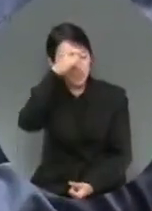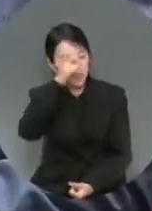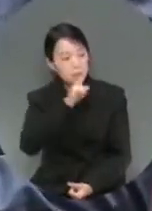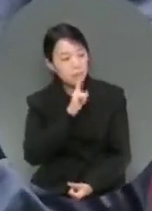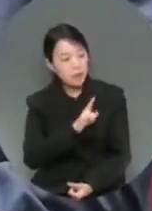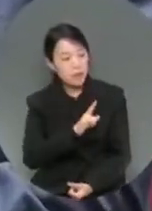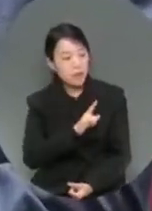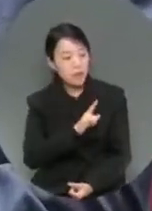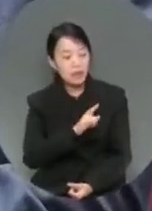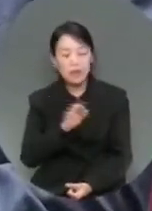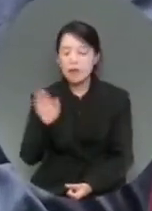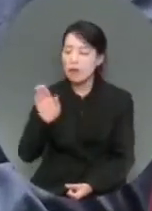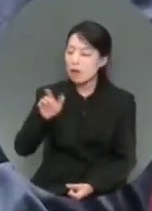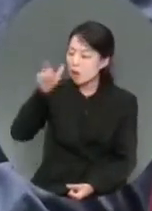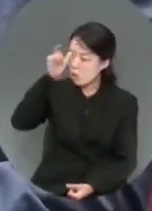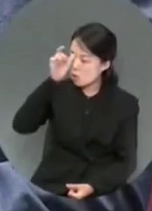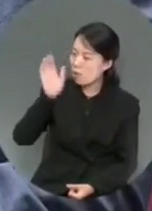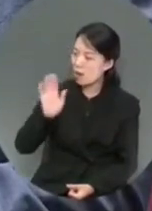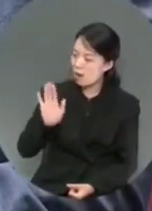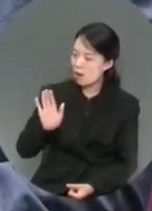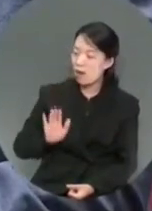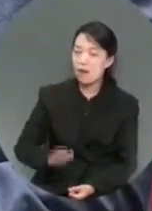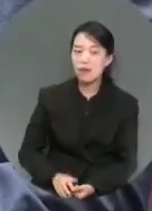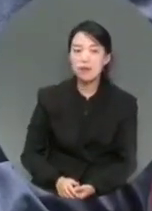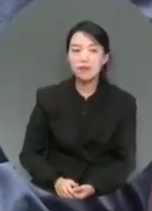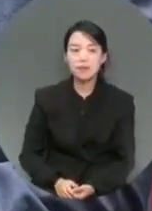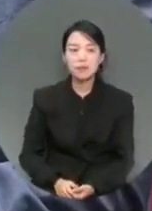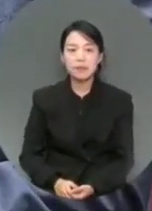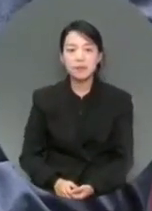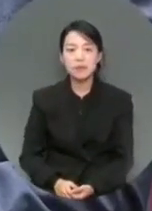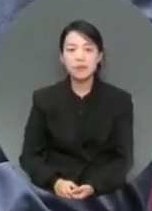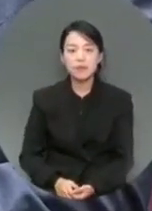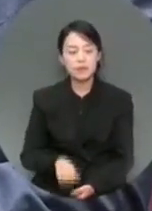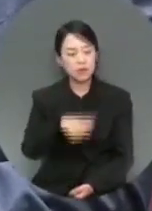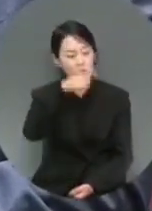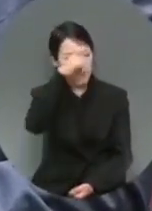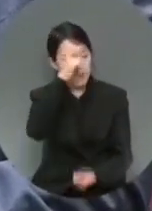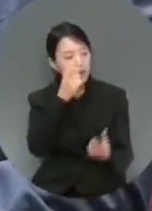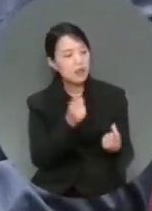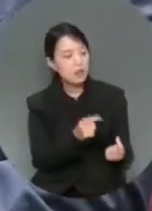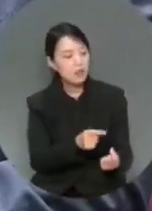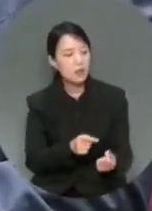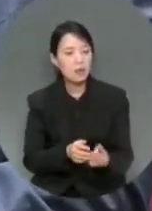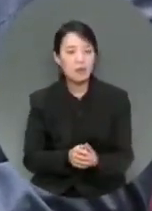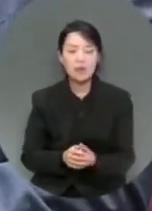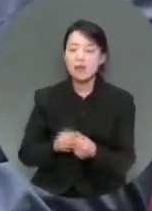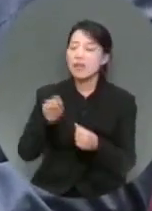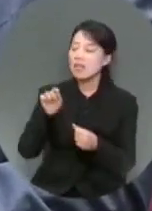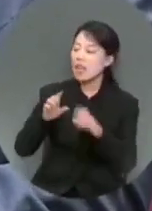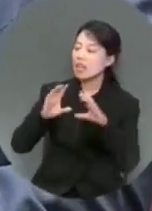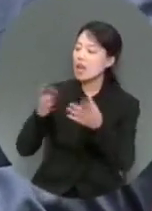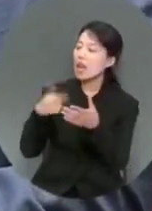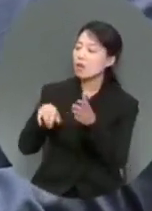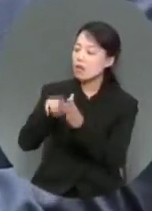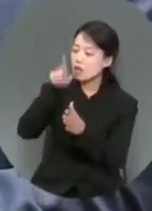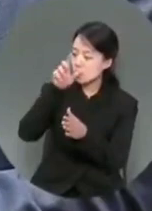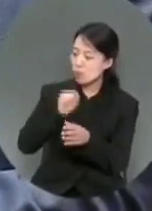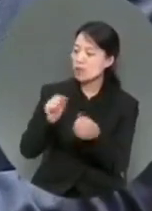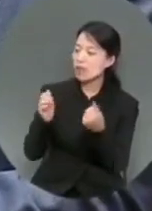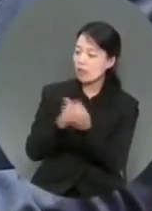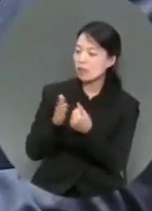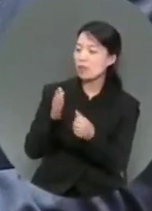고집하시겠다는 말씀이시네요. 고집이 아니고 그냥 아니, 그러신 우리 것 같아요. 정부의 그렇게, 기조가 그렇게 보입니다. 예. 그게 또 나라를 위해서 좋은 일이다 생각해서 한